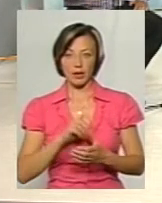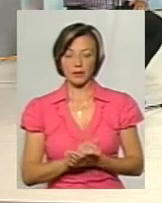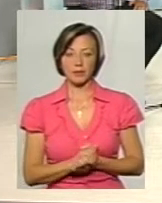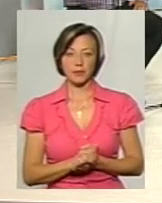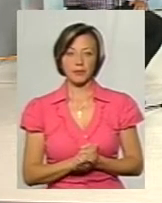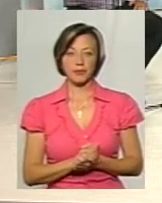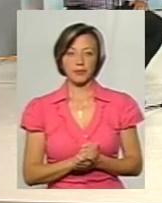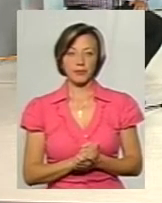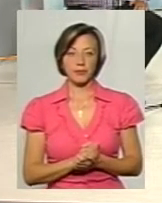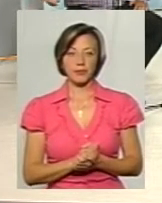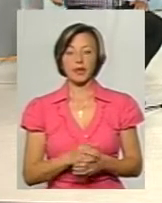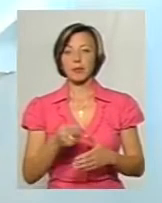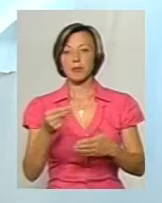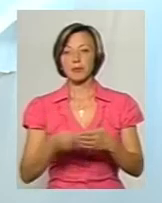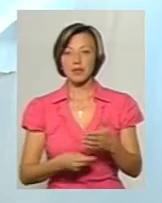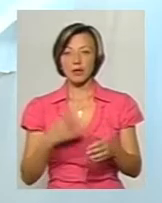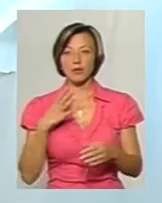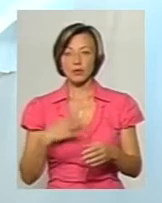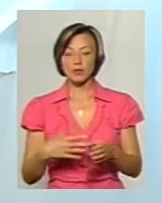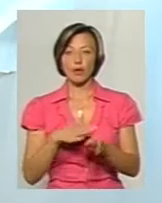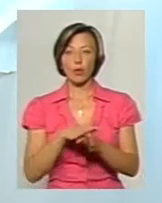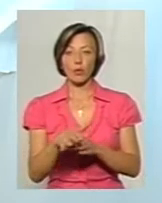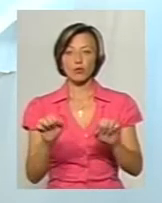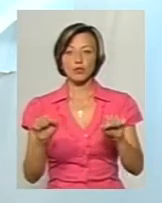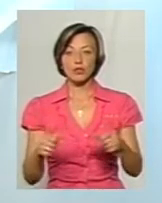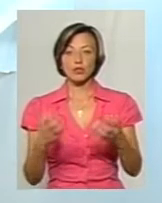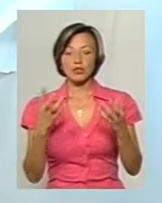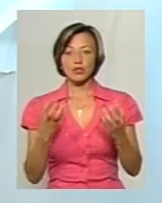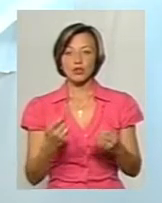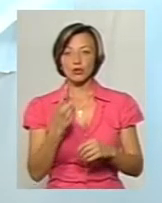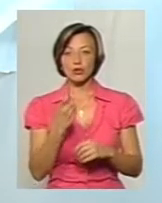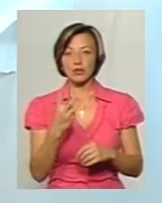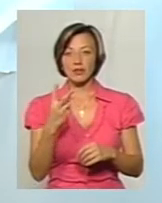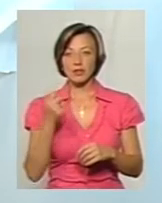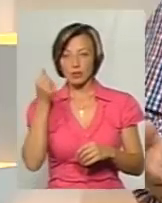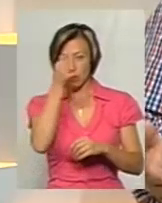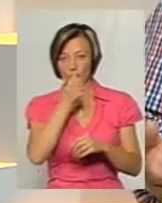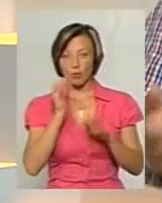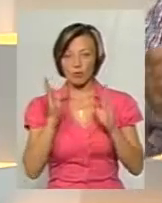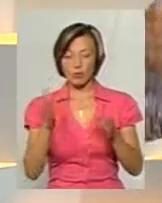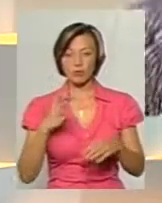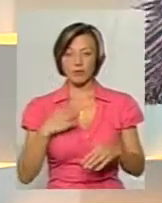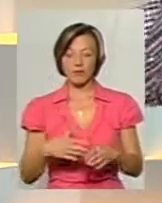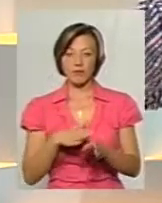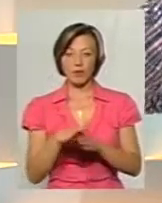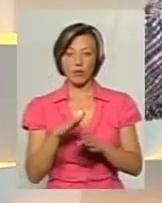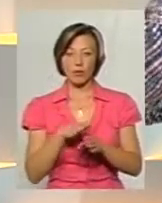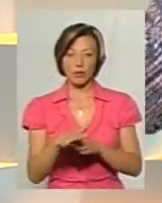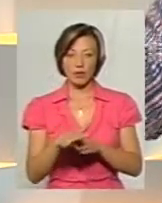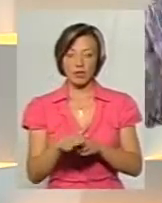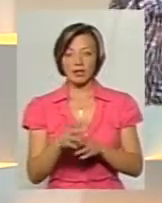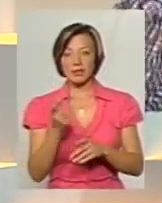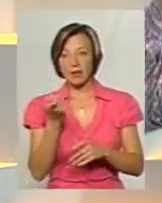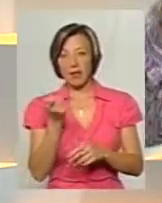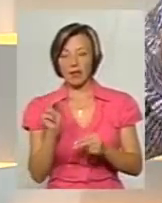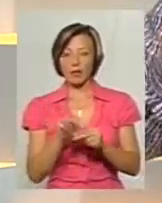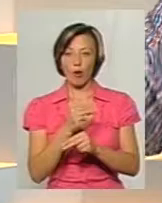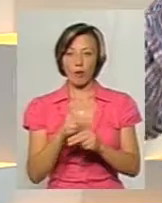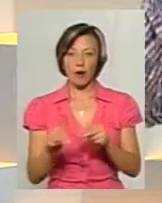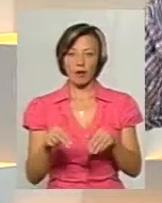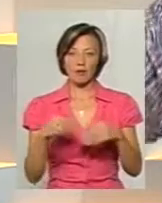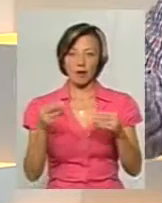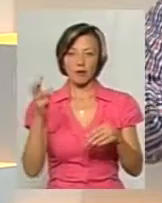на сьогоднішній день ми їх підписали і мусимо виконувати, можливо, ще 100 чи 200 років мусимо виконувати. З маленькими поправками, якщо